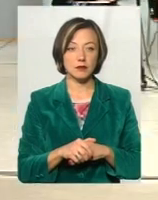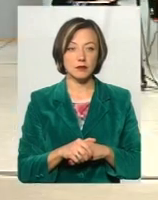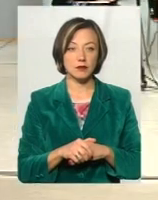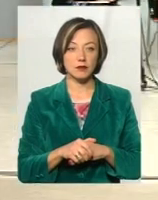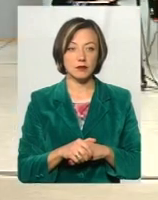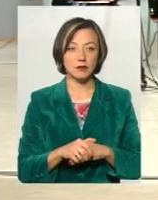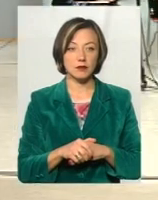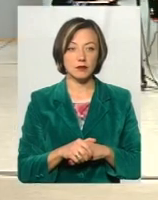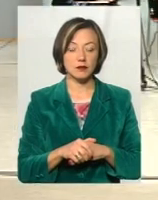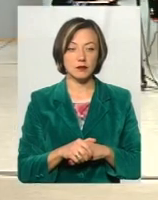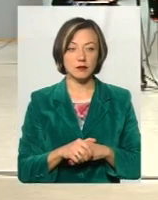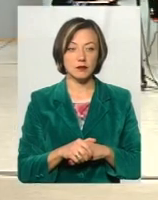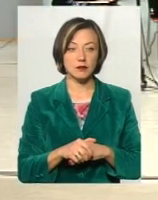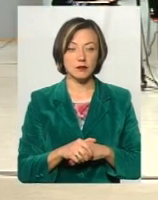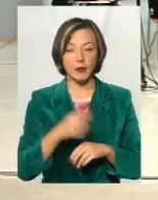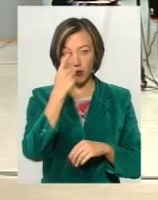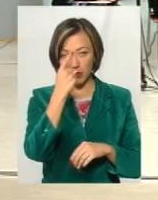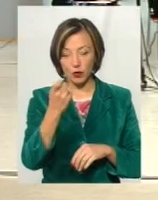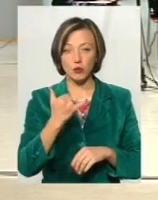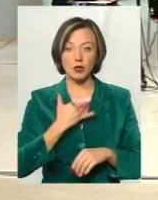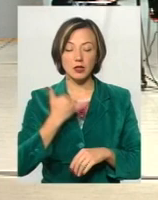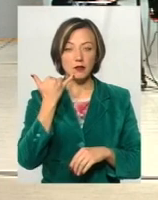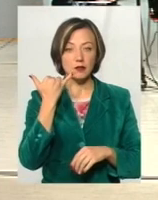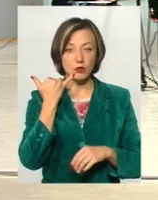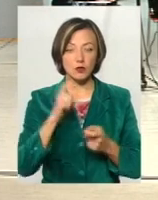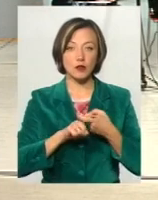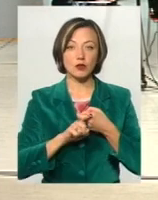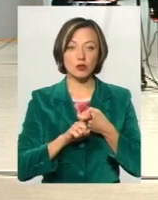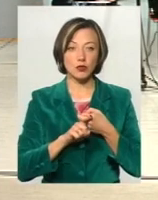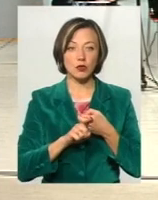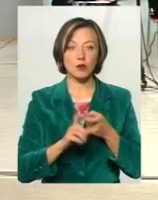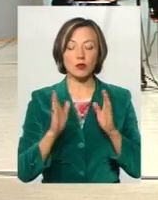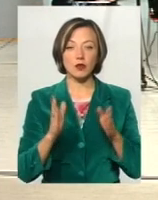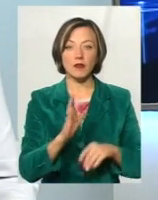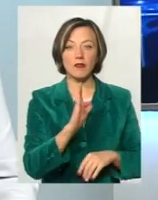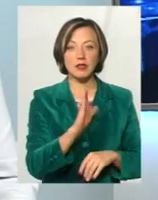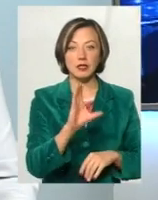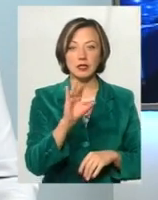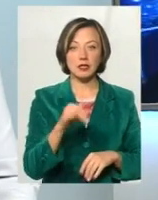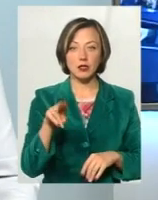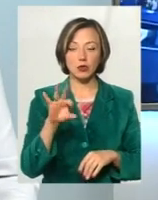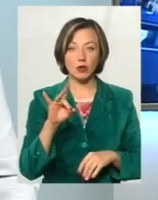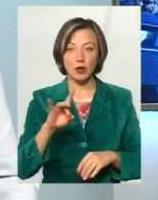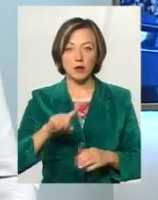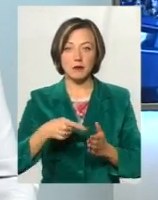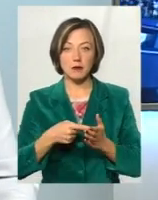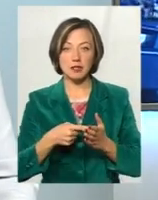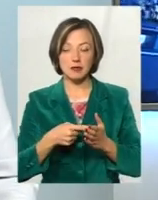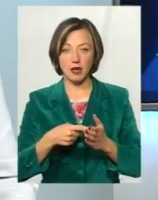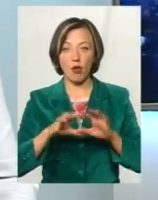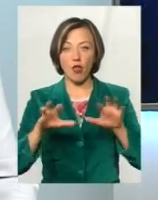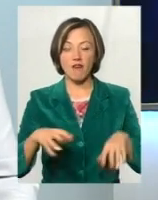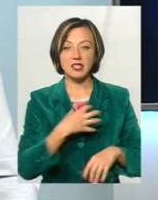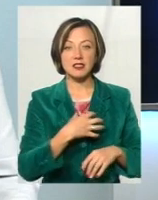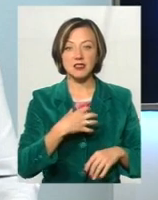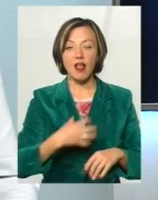я хочу ще повідомити, що в нас на телефонному зв'язку буде Василь Сидор, міський голова міста Славути. Він